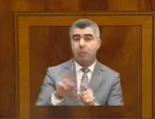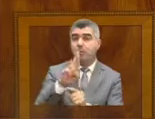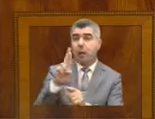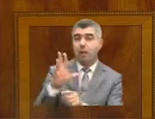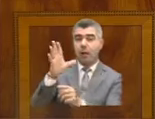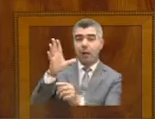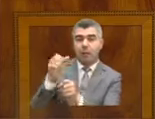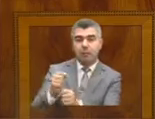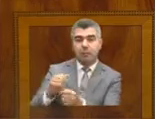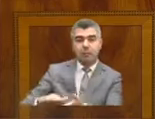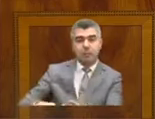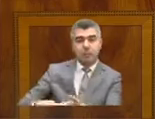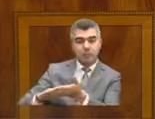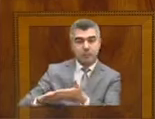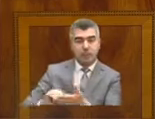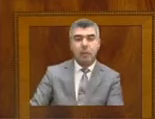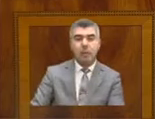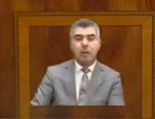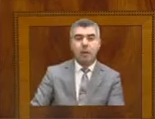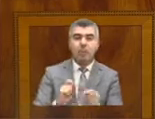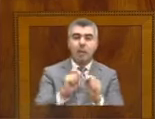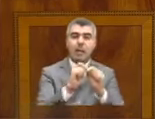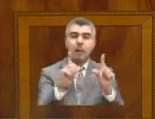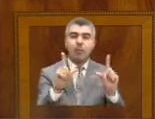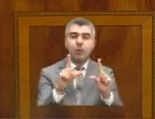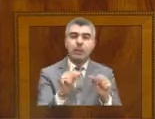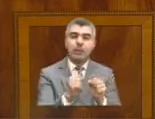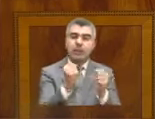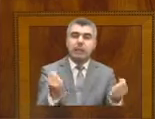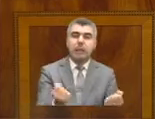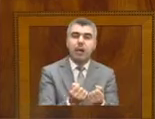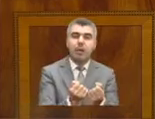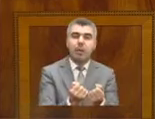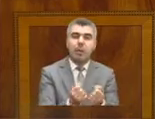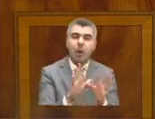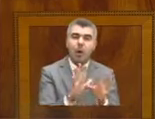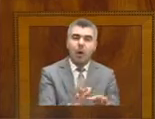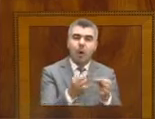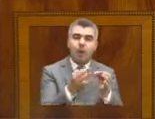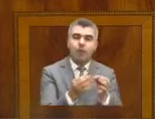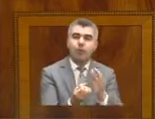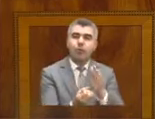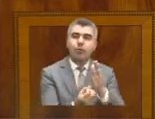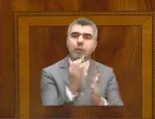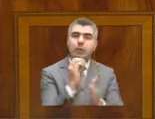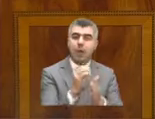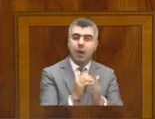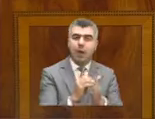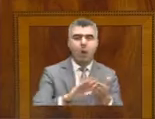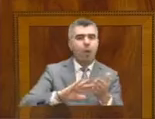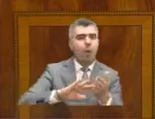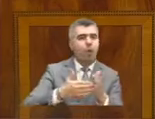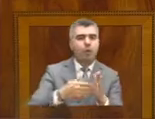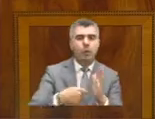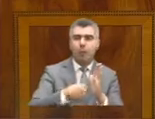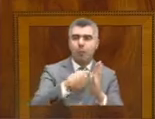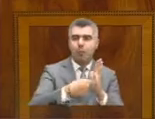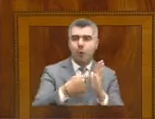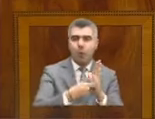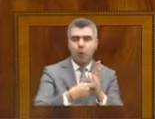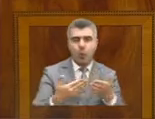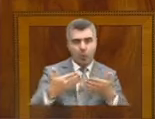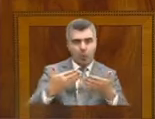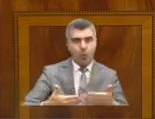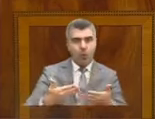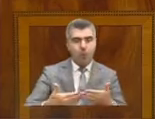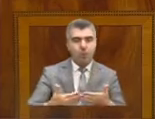الجلالة نصره الله بنموذج تنموي متفرد صارت جل مشاريعه اليوم جزءا